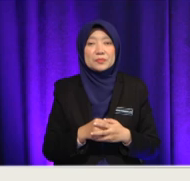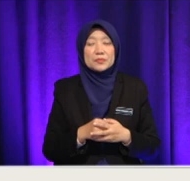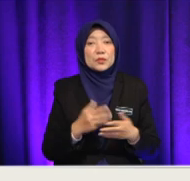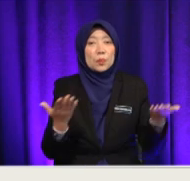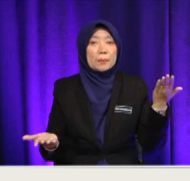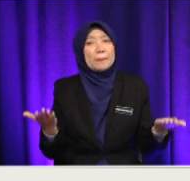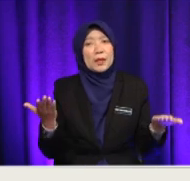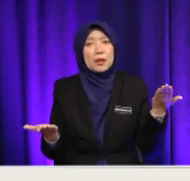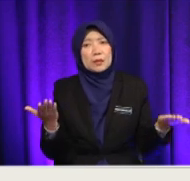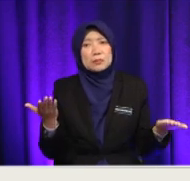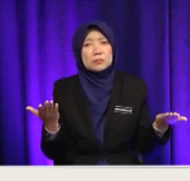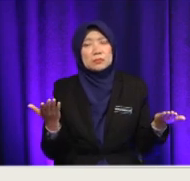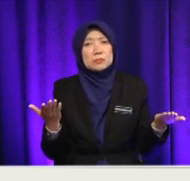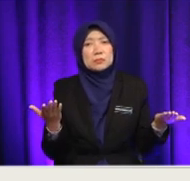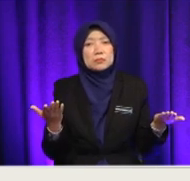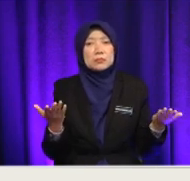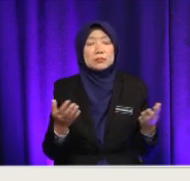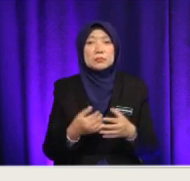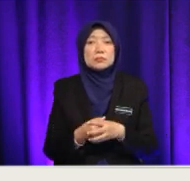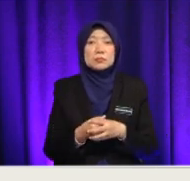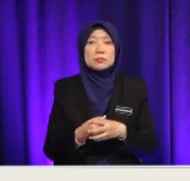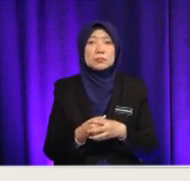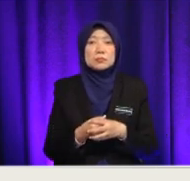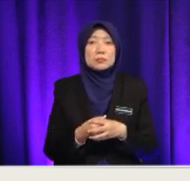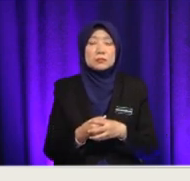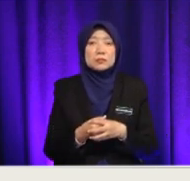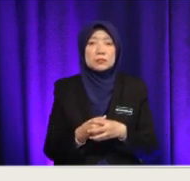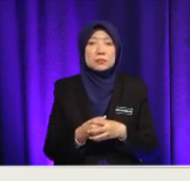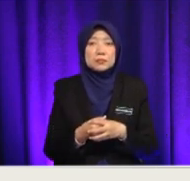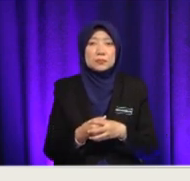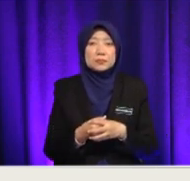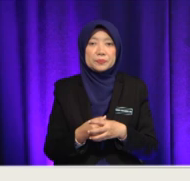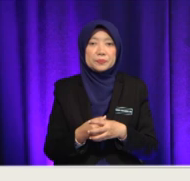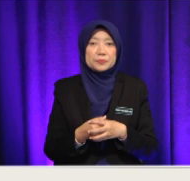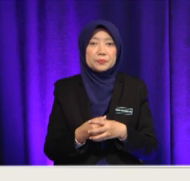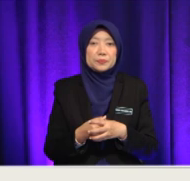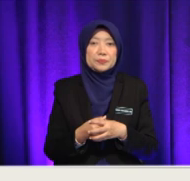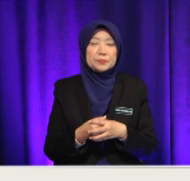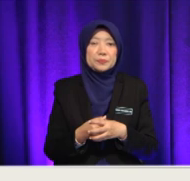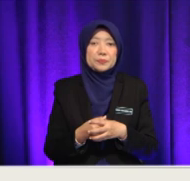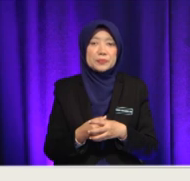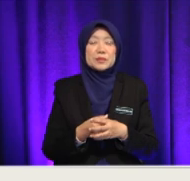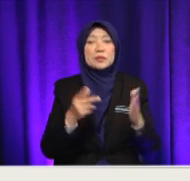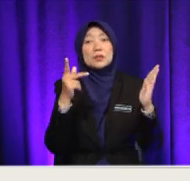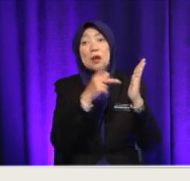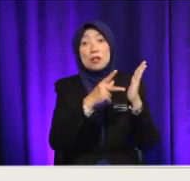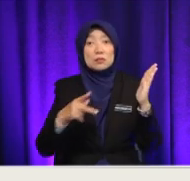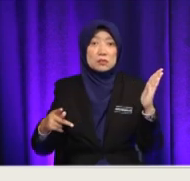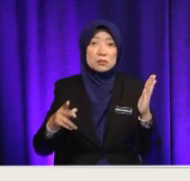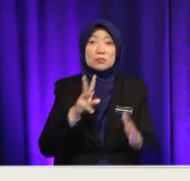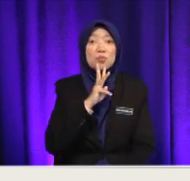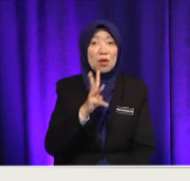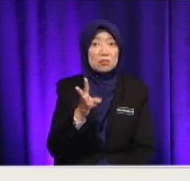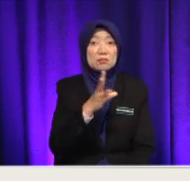dia. Okey, persamaan jenis polimer, penebat elektrik yang baik, tidak telap udara. Kalis air dan minyak, Sean. Itu persamaan